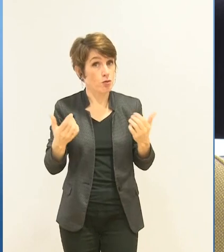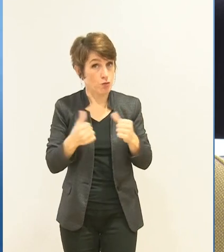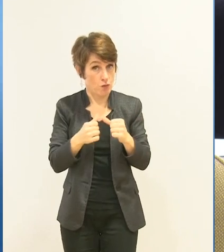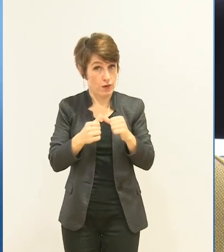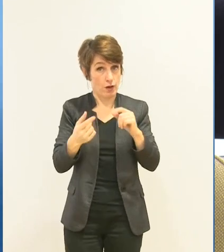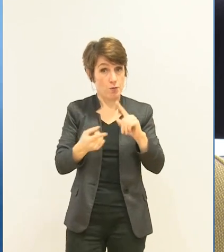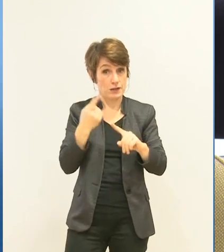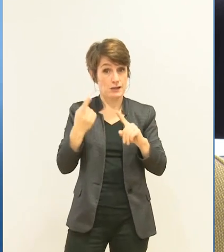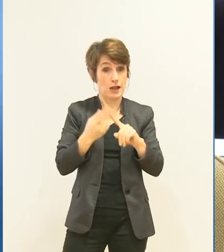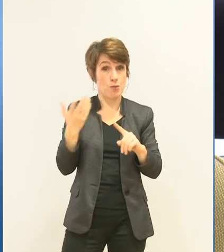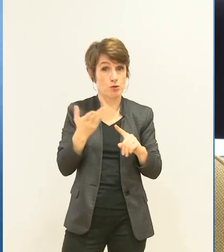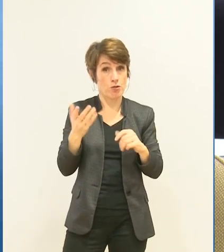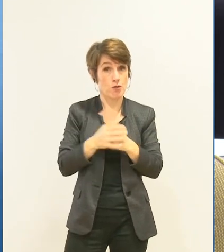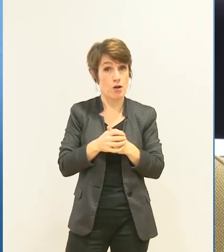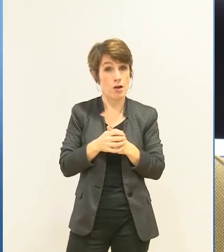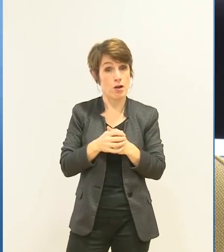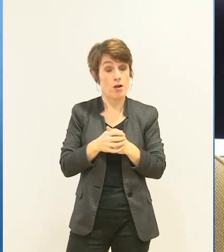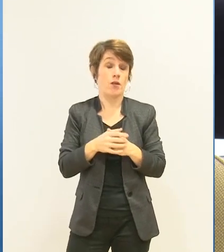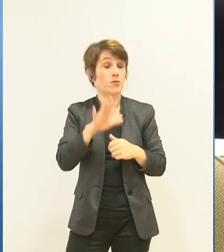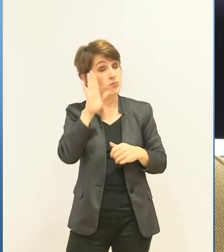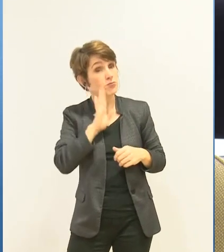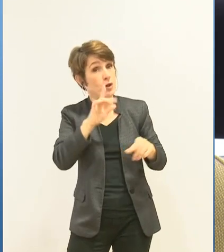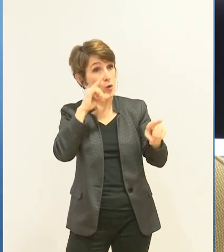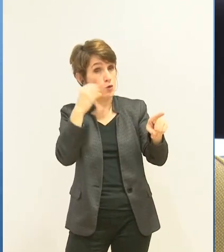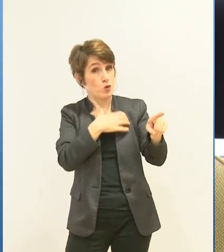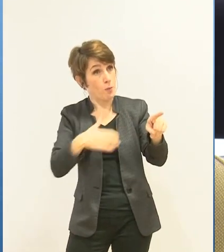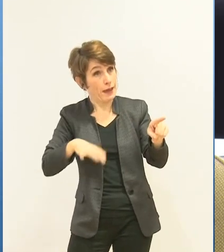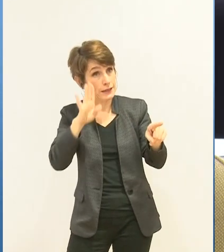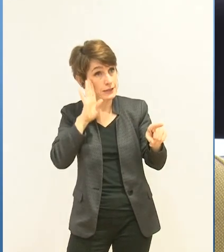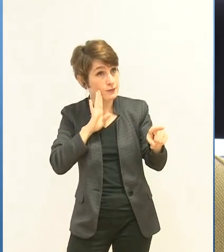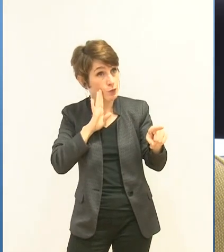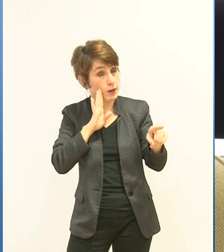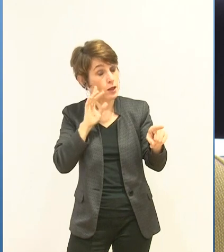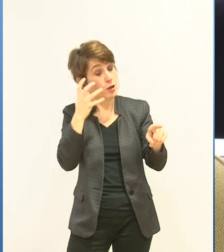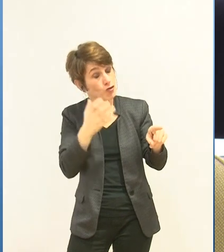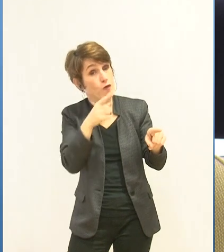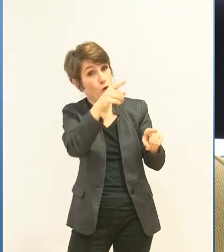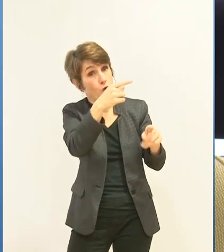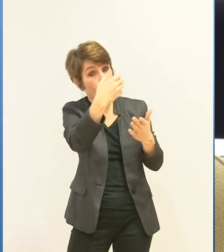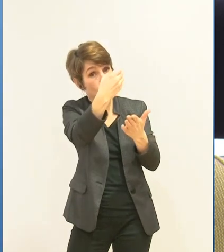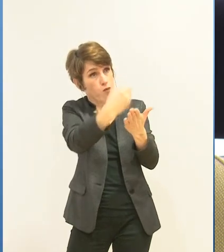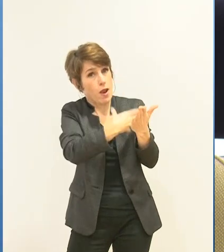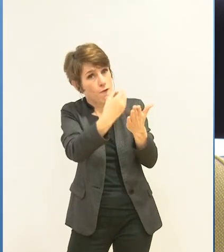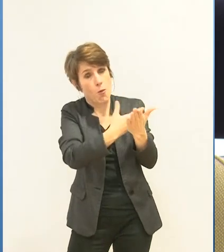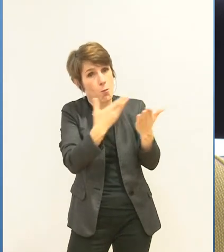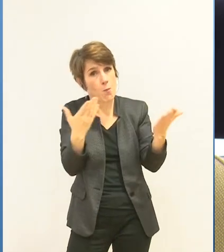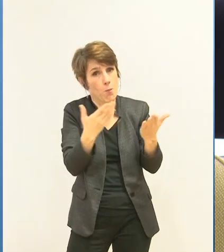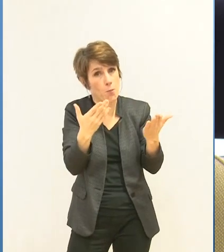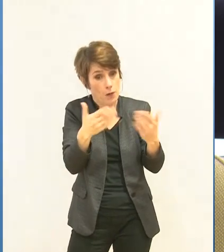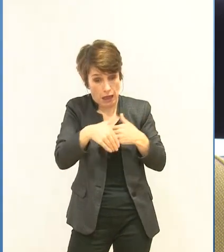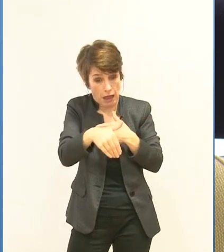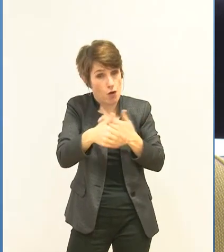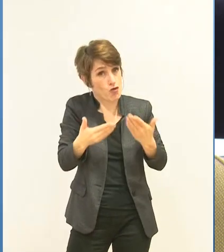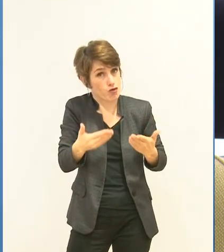autres monsieur le maire je souhaite que vous méritiez ou plus précisément que vous nous indiquiez ce soir cet